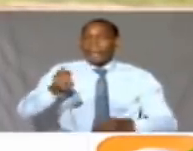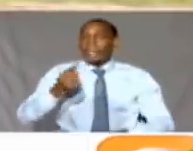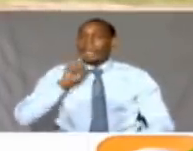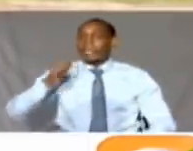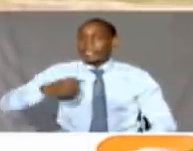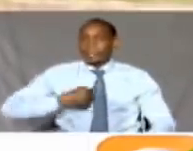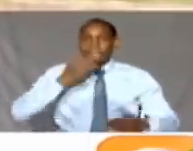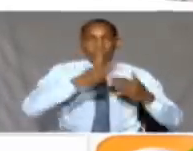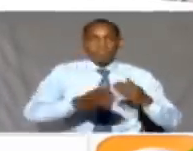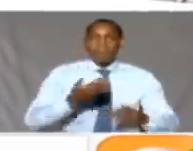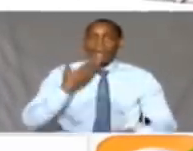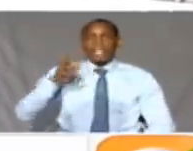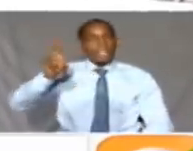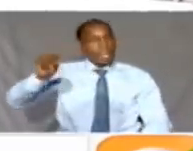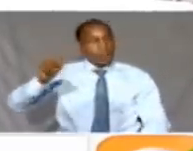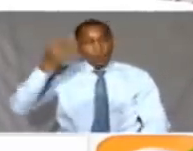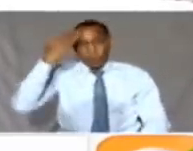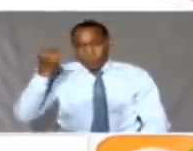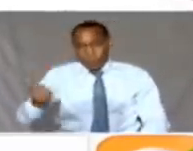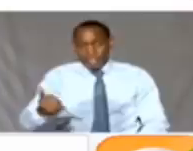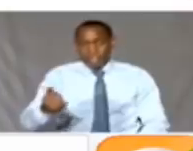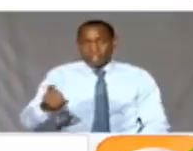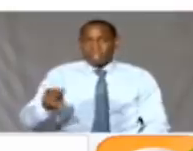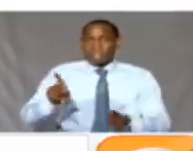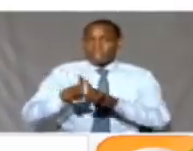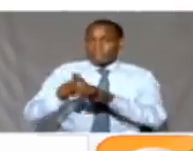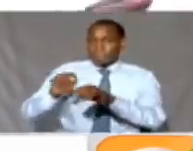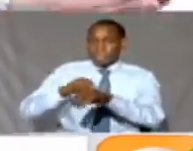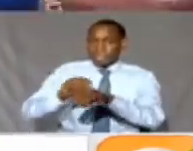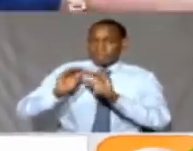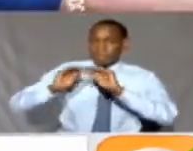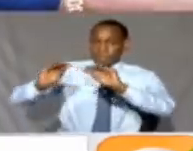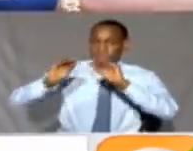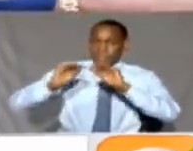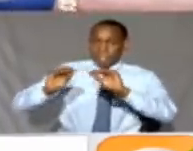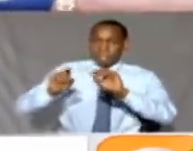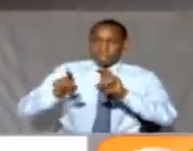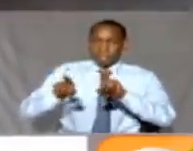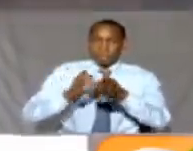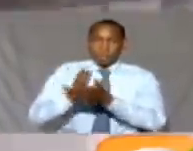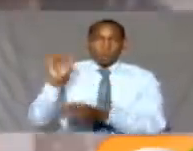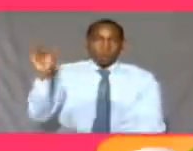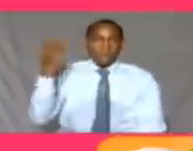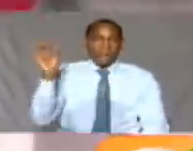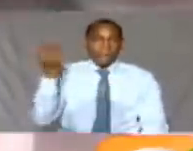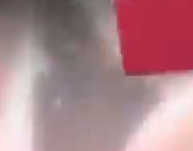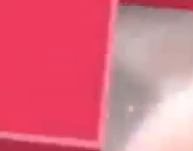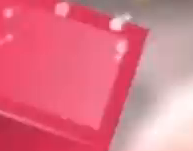nimemwambia hapana. Kwa sababu hata ikusomeshwa, amesomeshwa na hii ambulance.